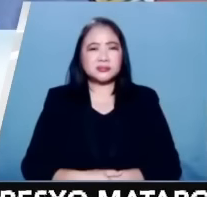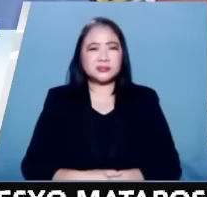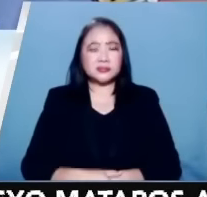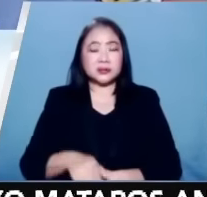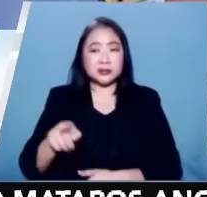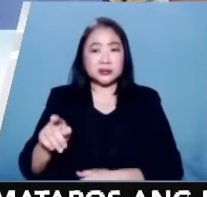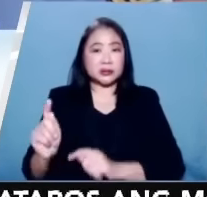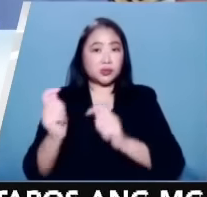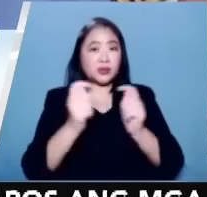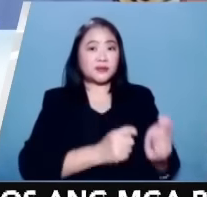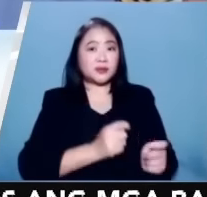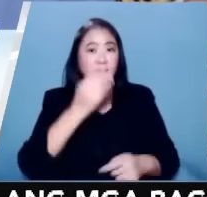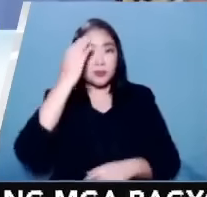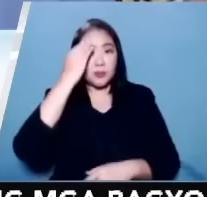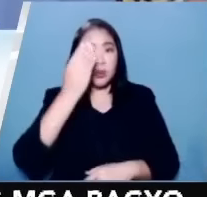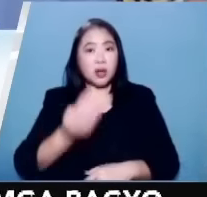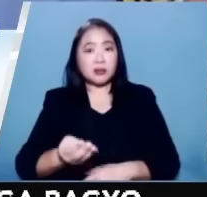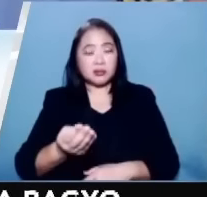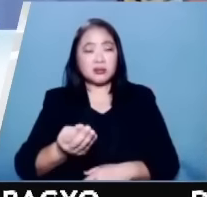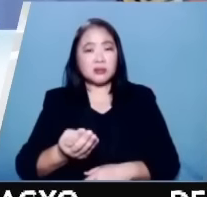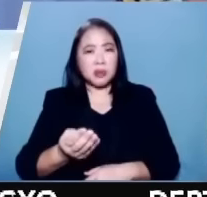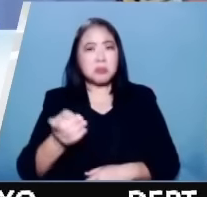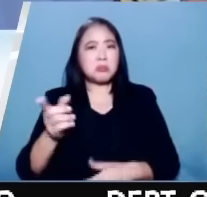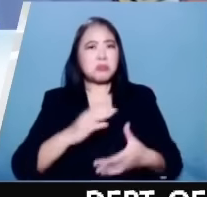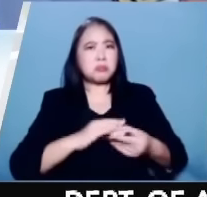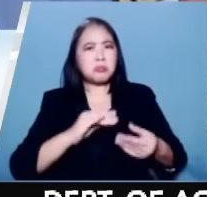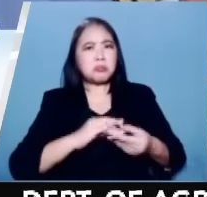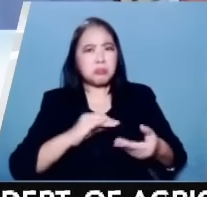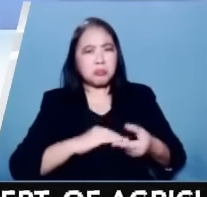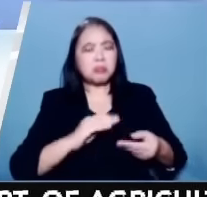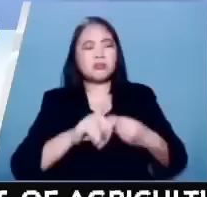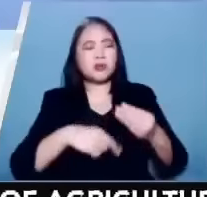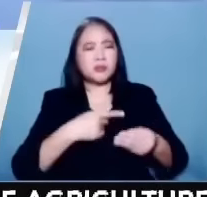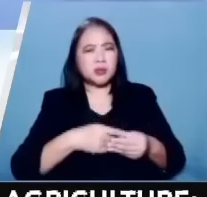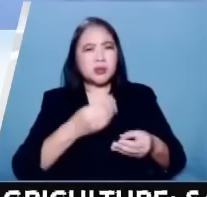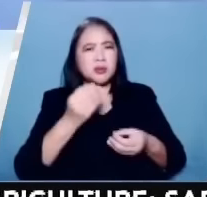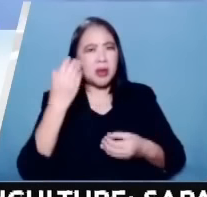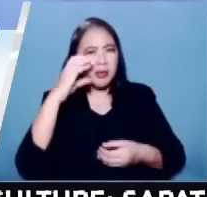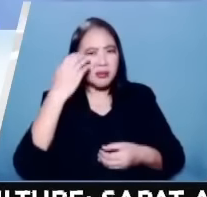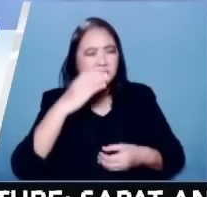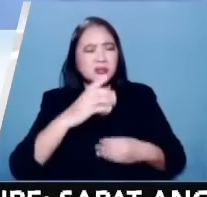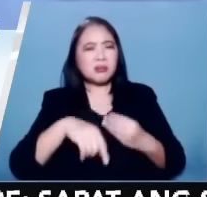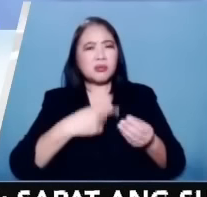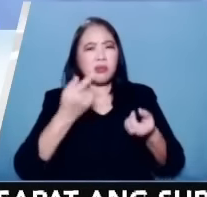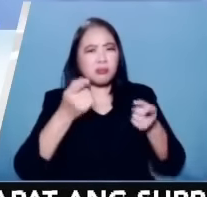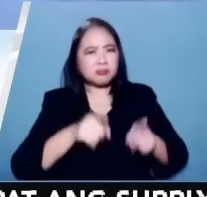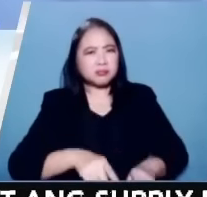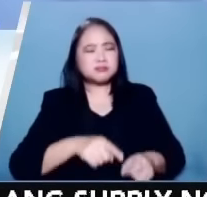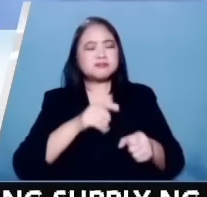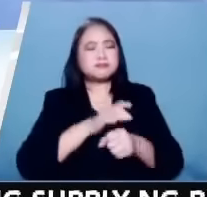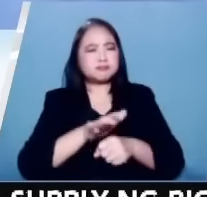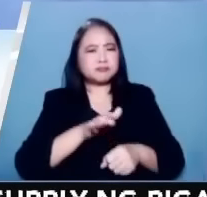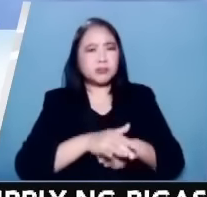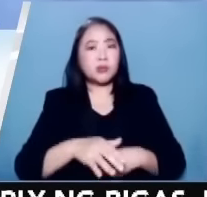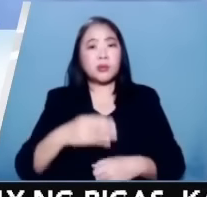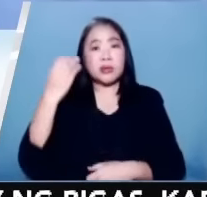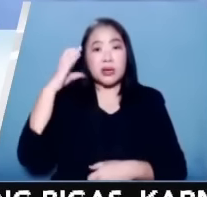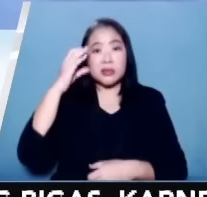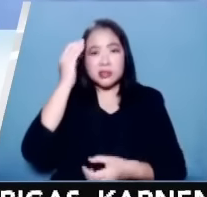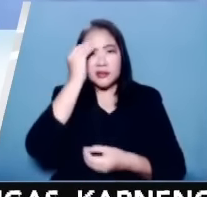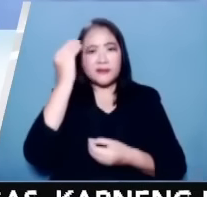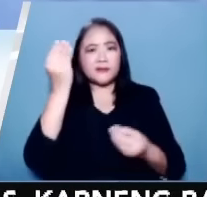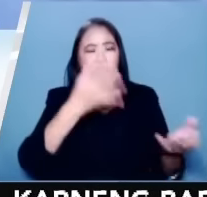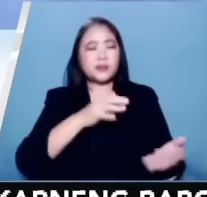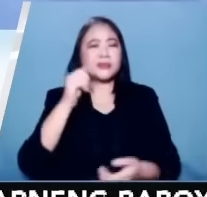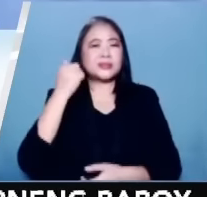ah nagkwento siya sa kanyang mga pinsan doon sinabi na rin ng mga k pinsan niya doun sa kanyang Tita kung ano yung